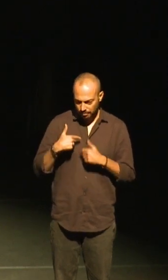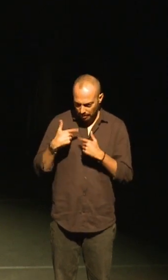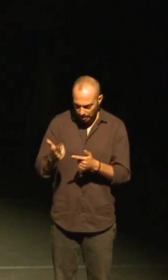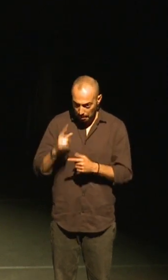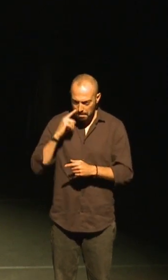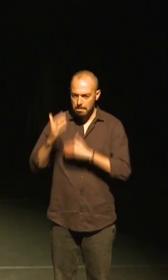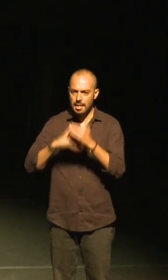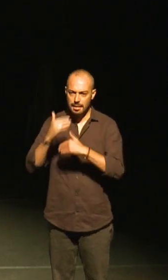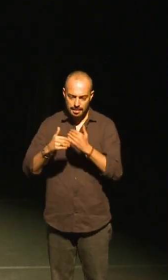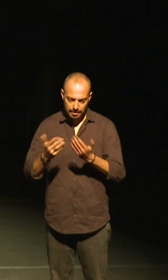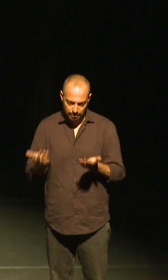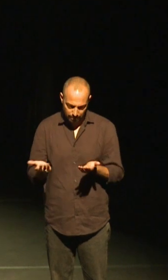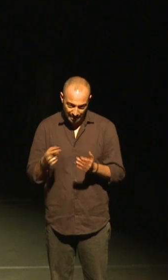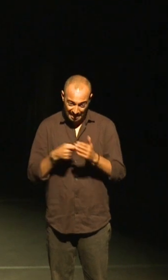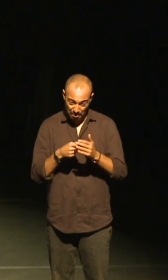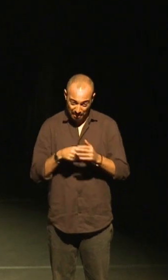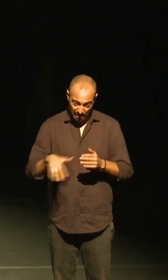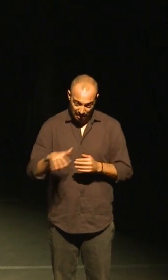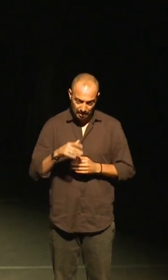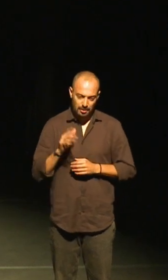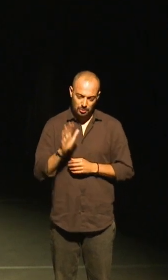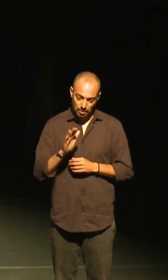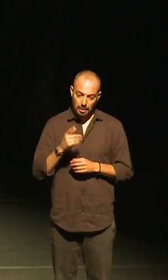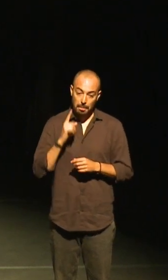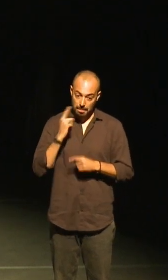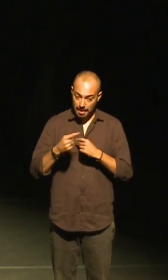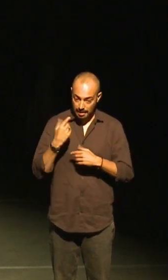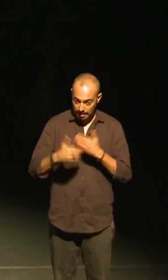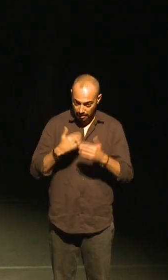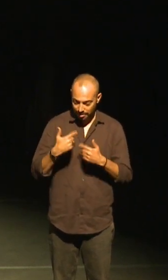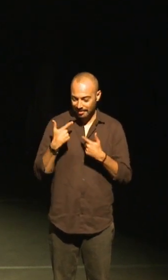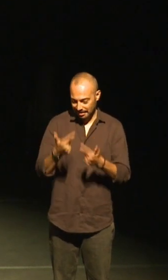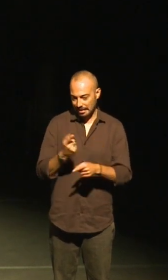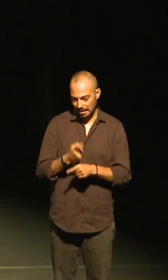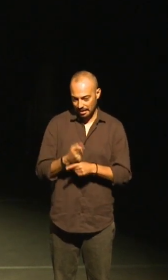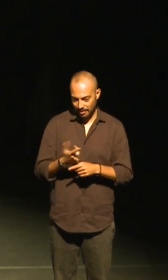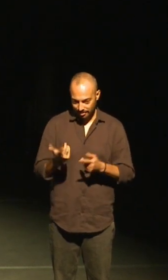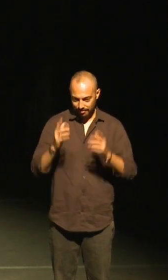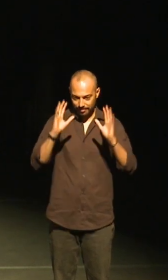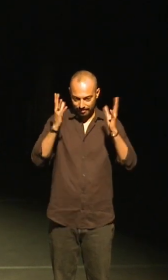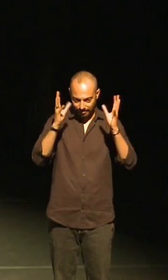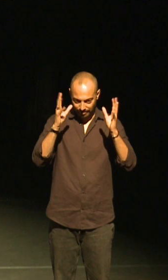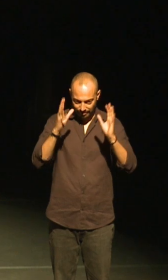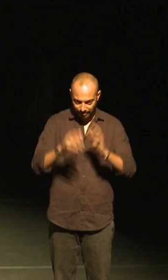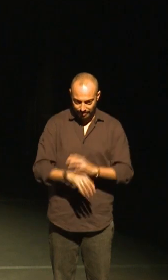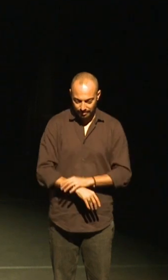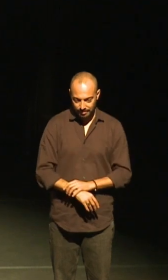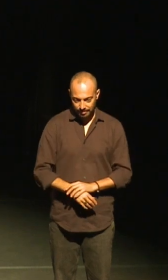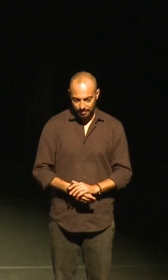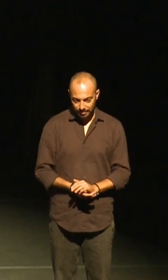qualcosa di più importante Credo di no Credo di no è stato